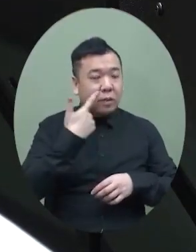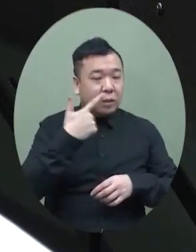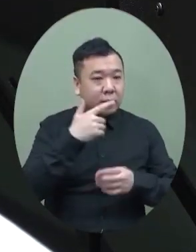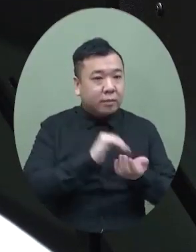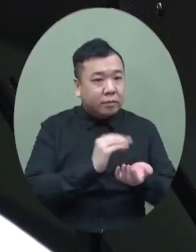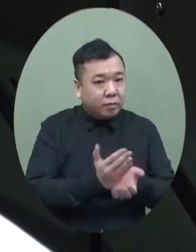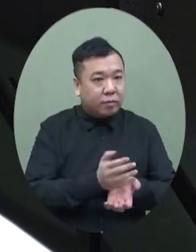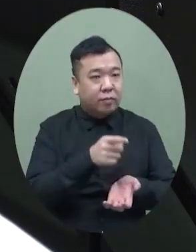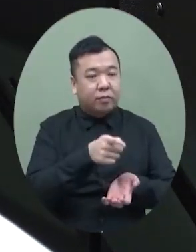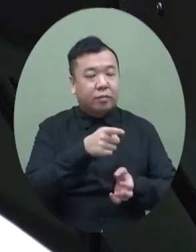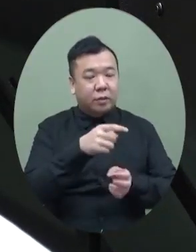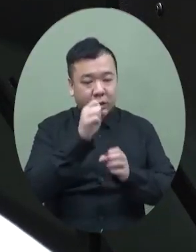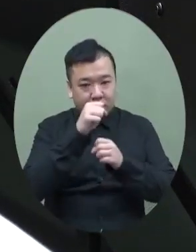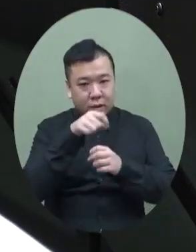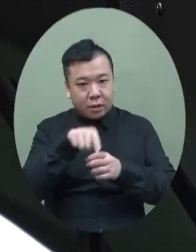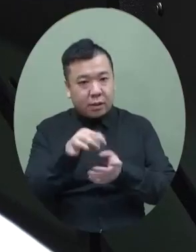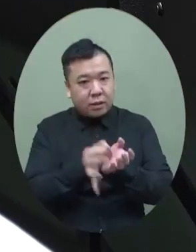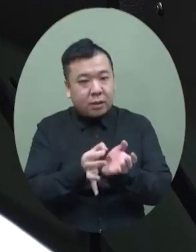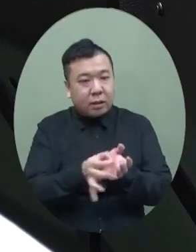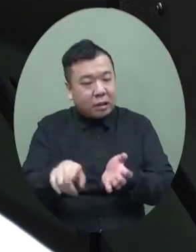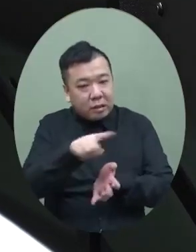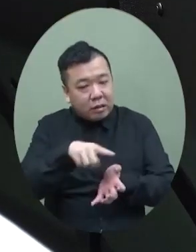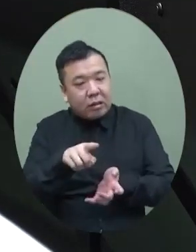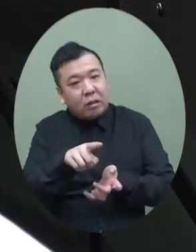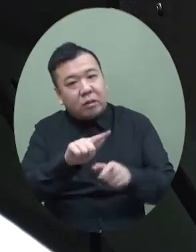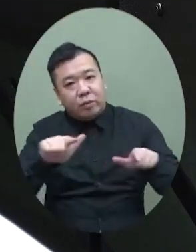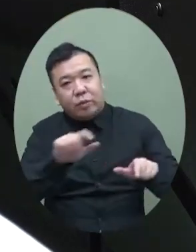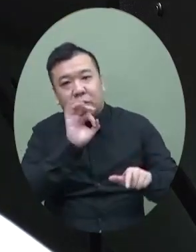同埋個環境樣本嘅結果係點樣樣咧？唔該。